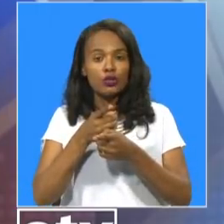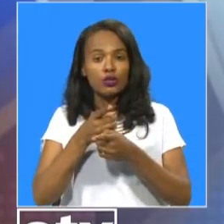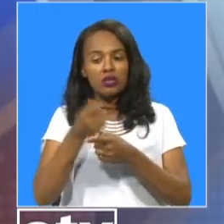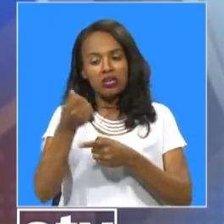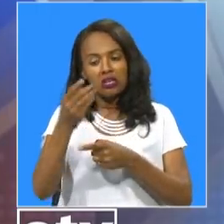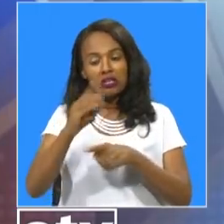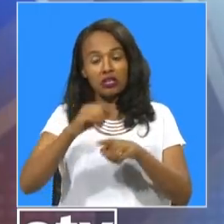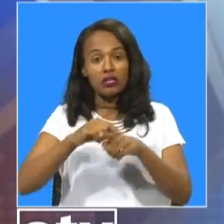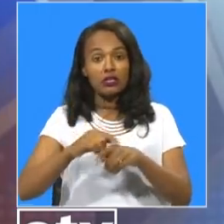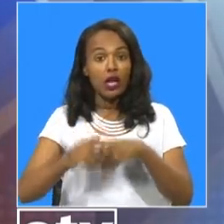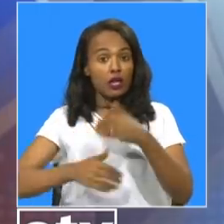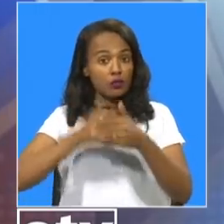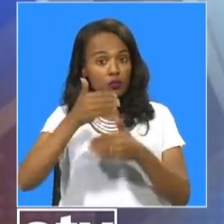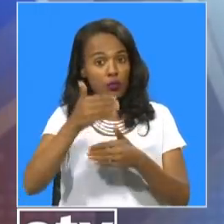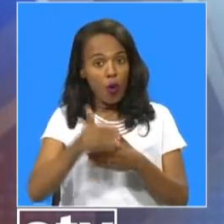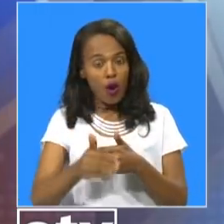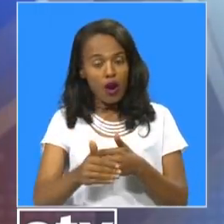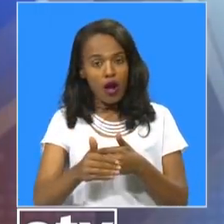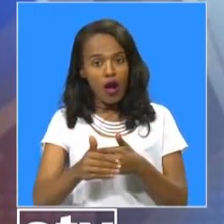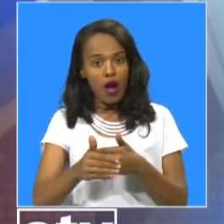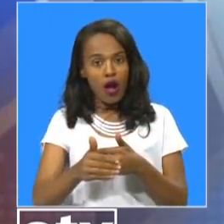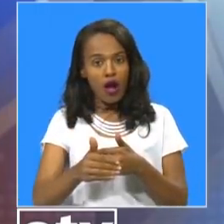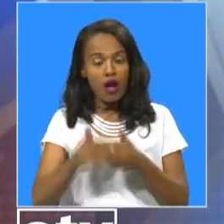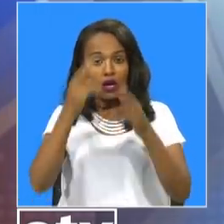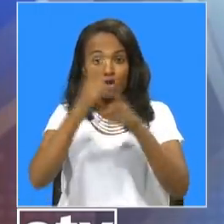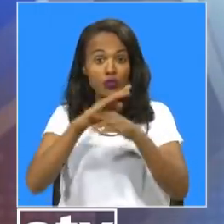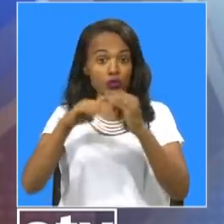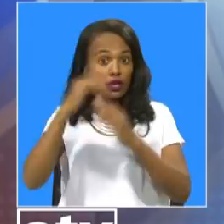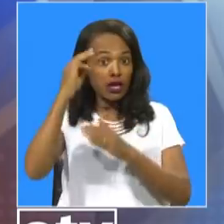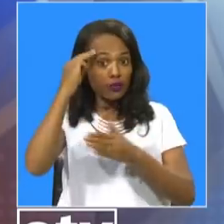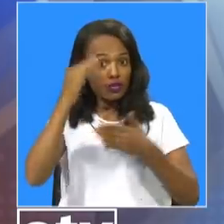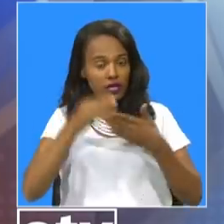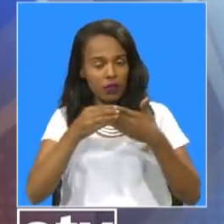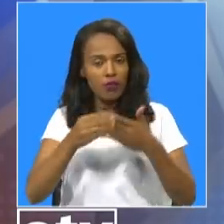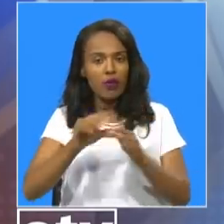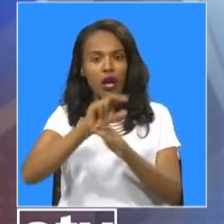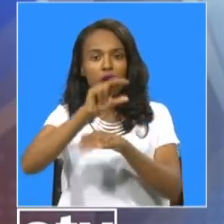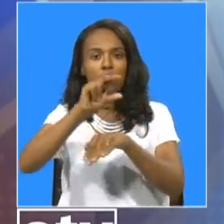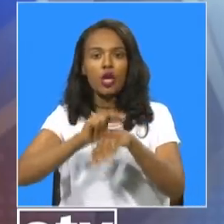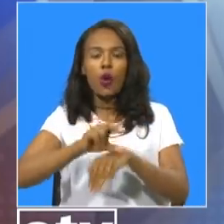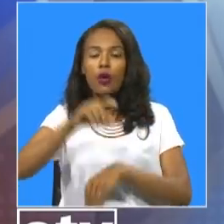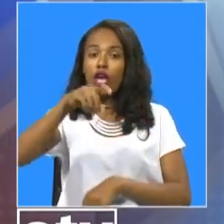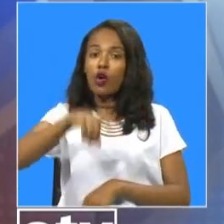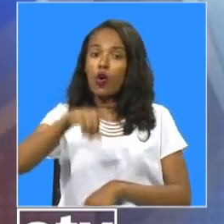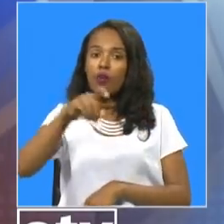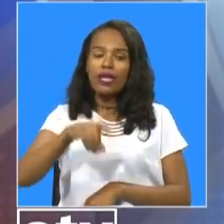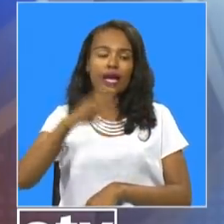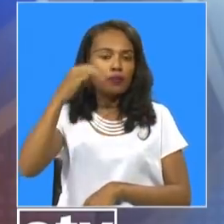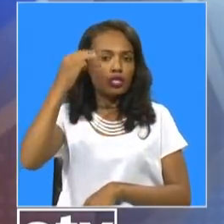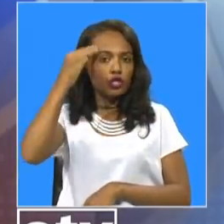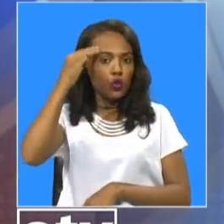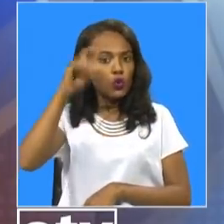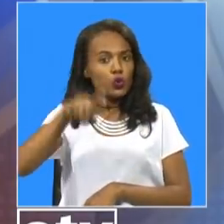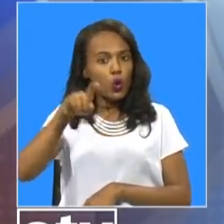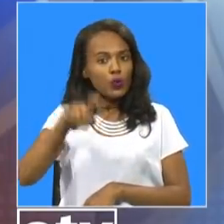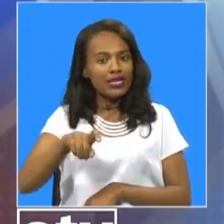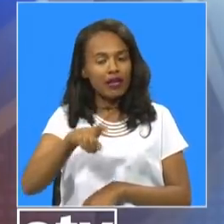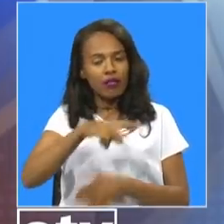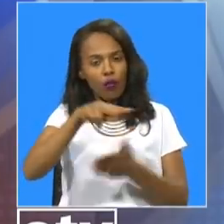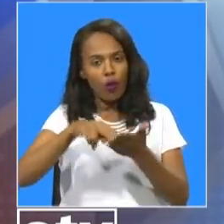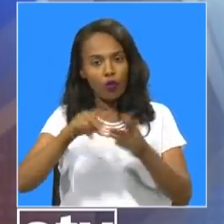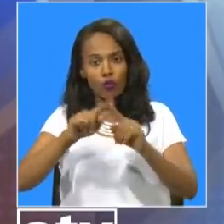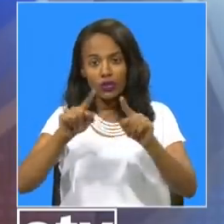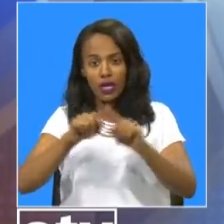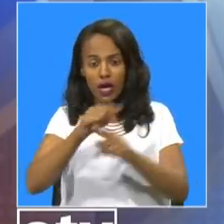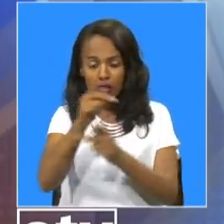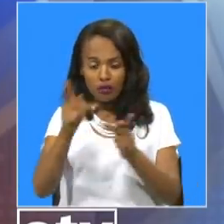ከጥቂት ጊዜያት በኋላ በክቡር ጠቅላይ ሚኒስትር የሚመራ የብሔራዊ ኮሚቴም በሚኒስትሮች ኮሚቴ ተቋቁሞ በተለያየ